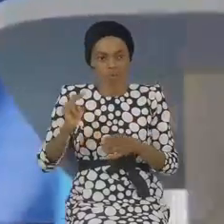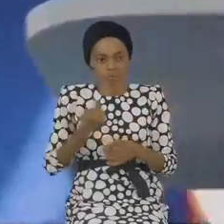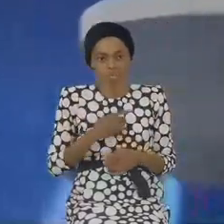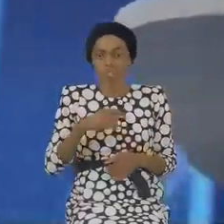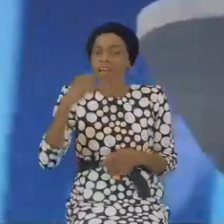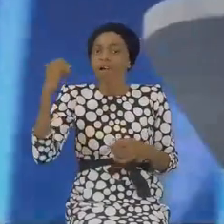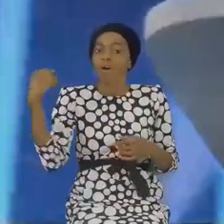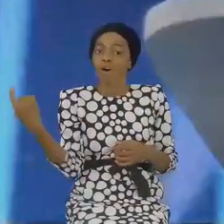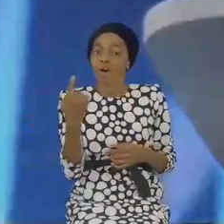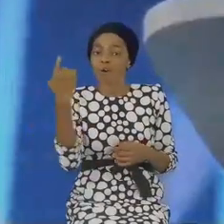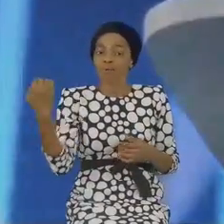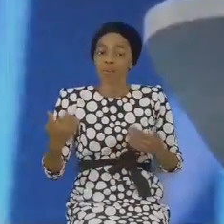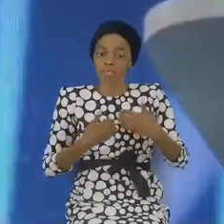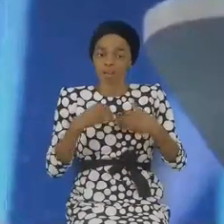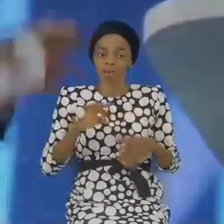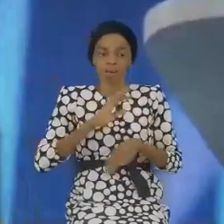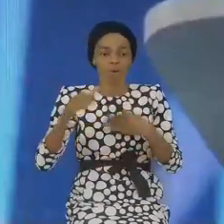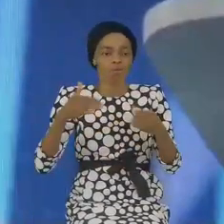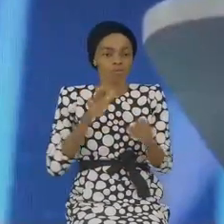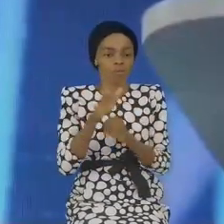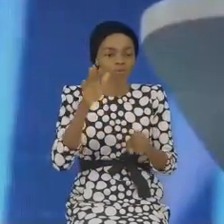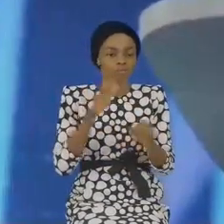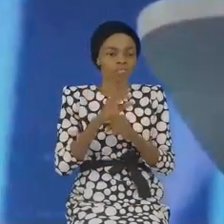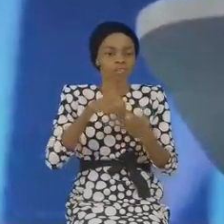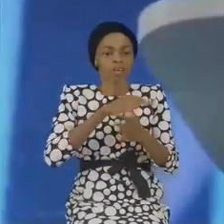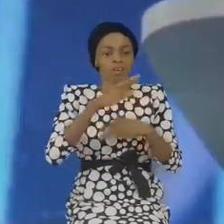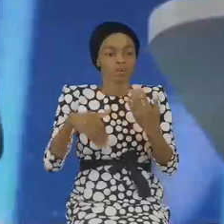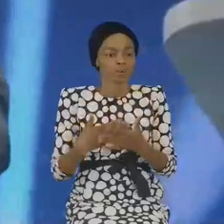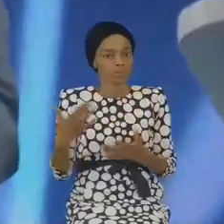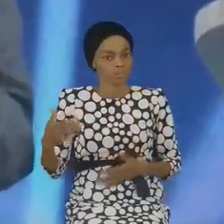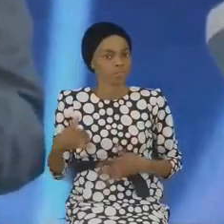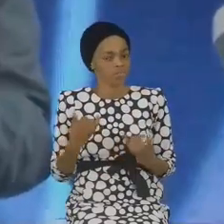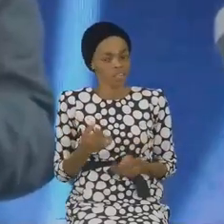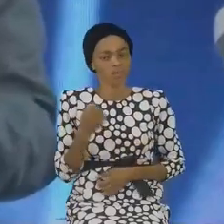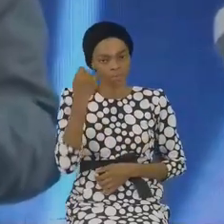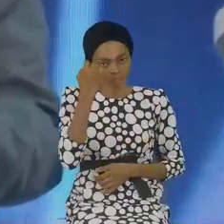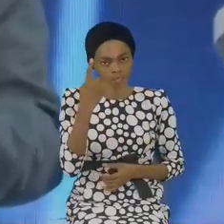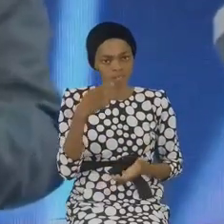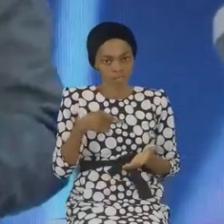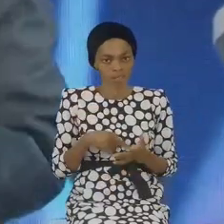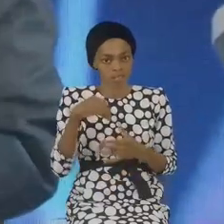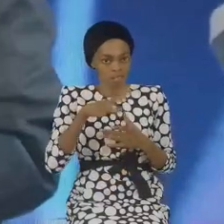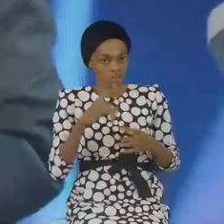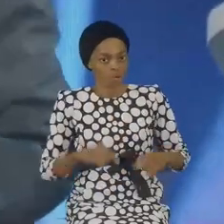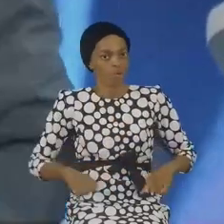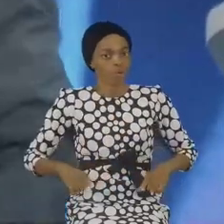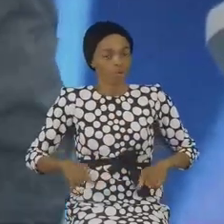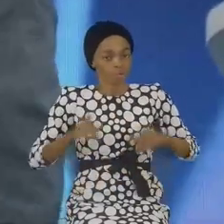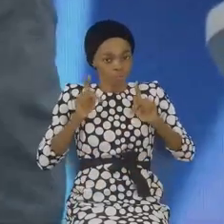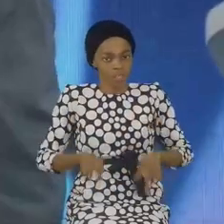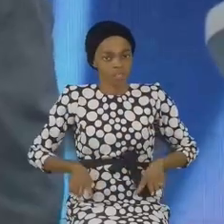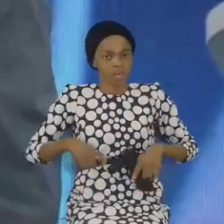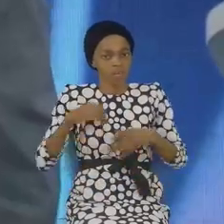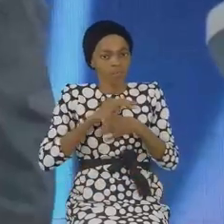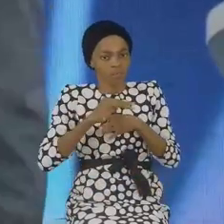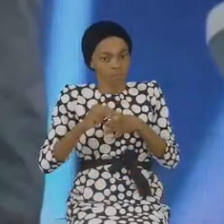toutes choses, de quoi satisfaire, essayez d'analyser cela dans votre vie personnelle, dans votre ministère et dans